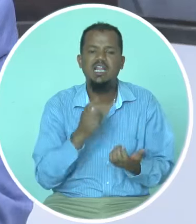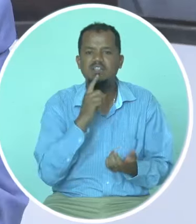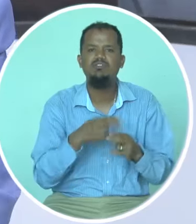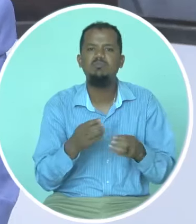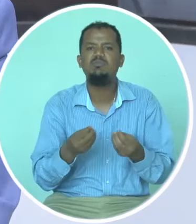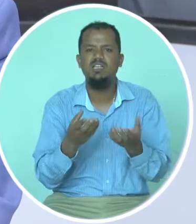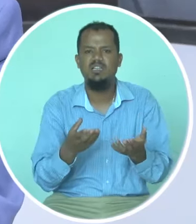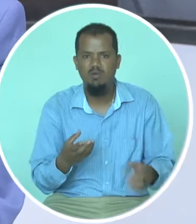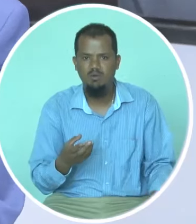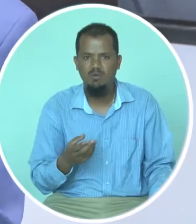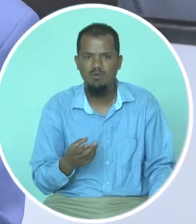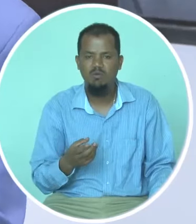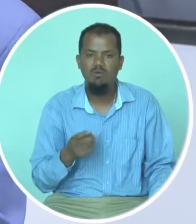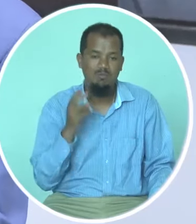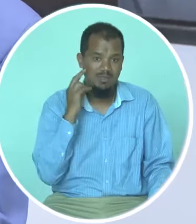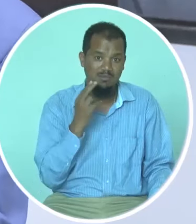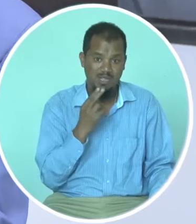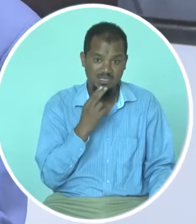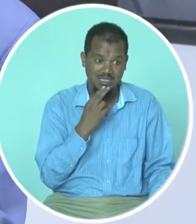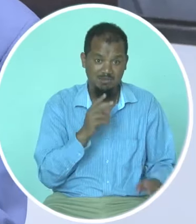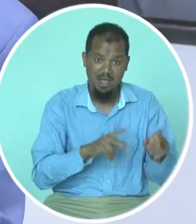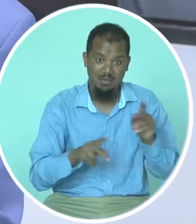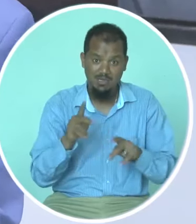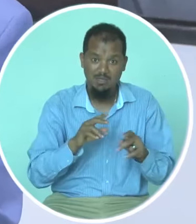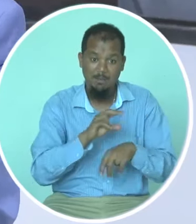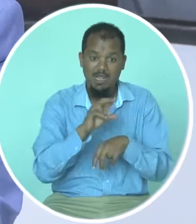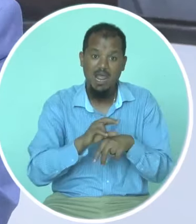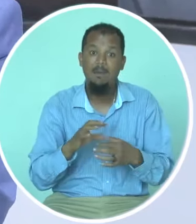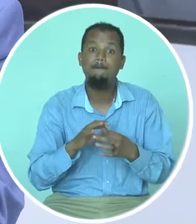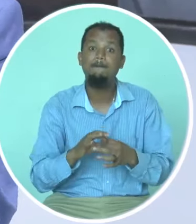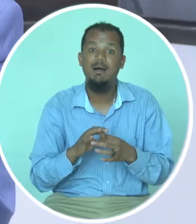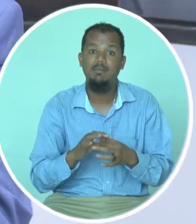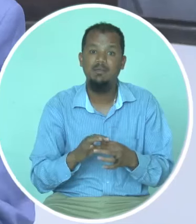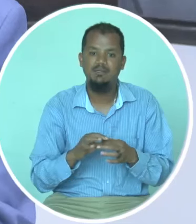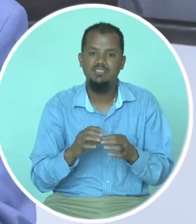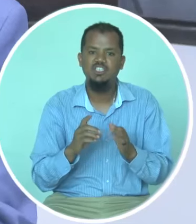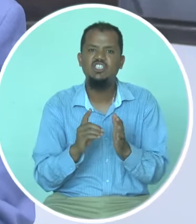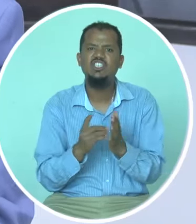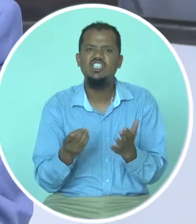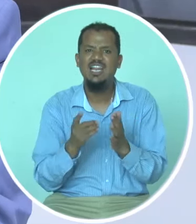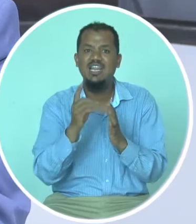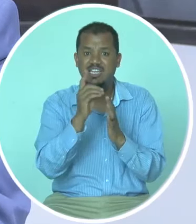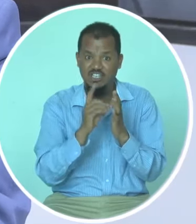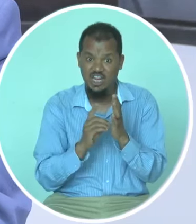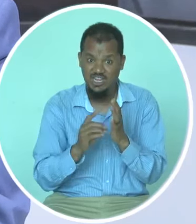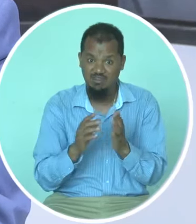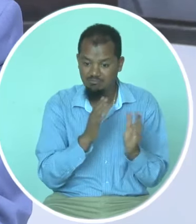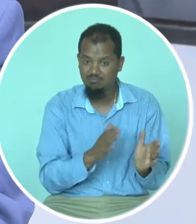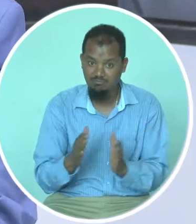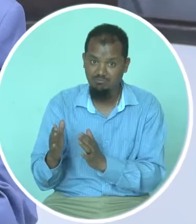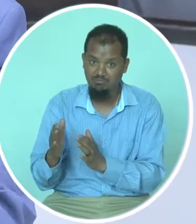የሚሰጠው እኔ መስማይሳናቸው ማህበረሰብ ብሔራዊ ማህበር የመዝገበ ቃላት ዝግጅት